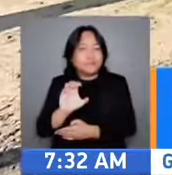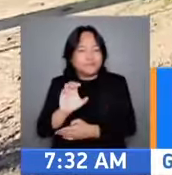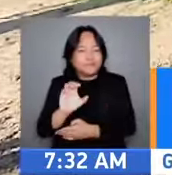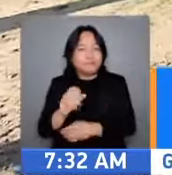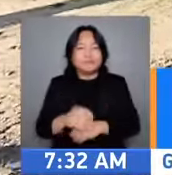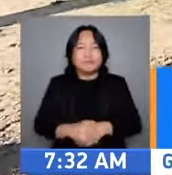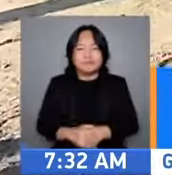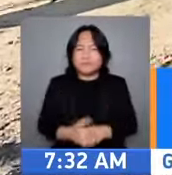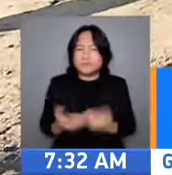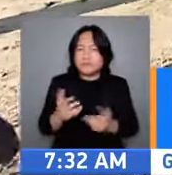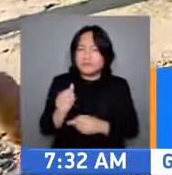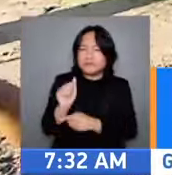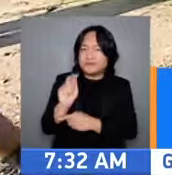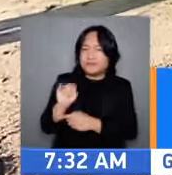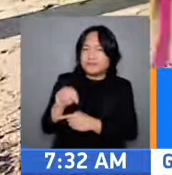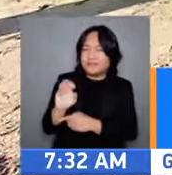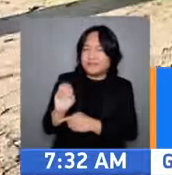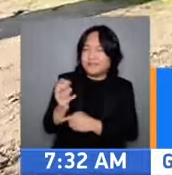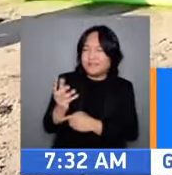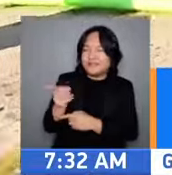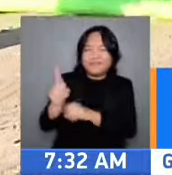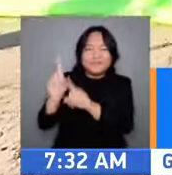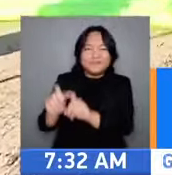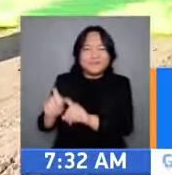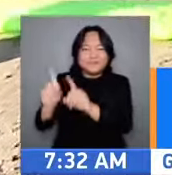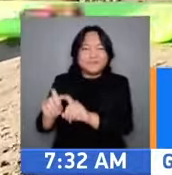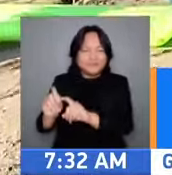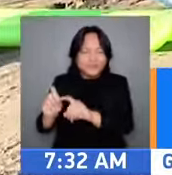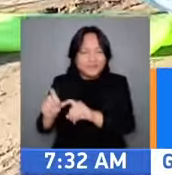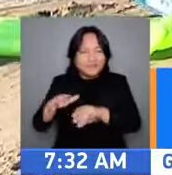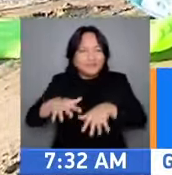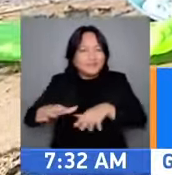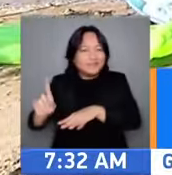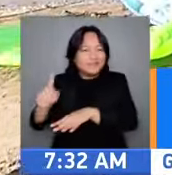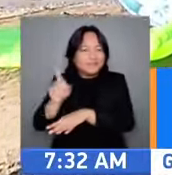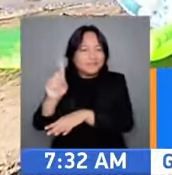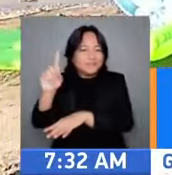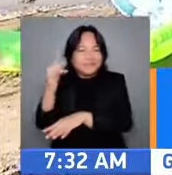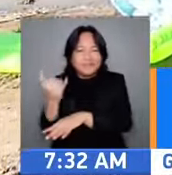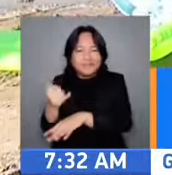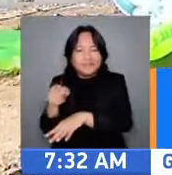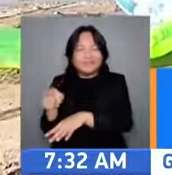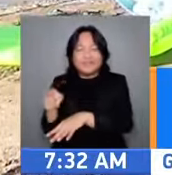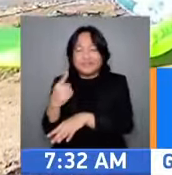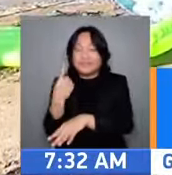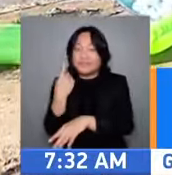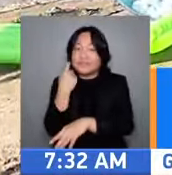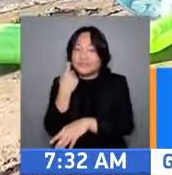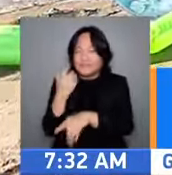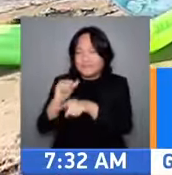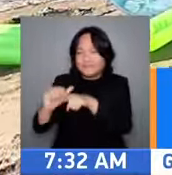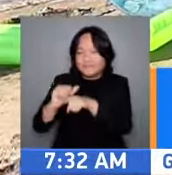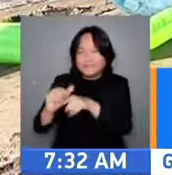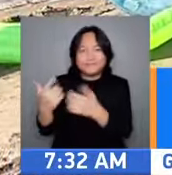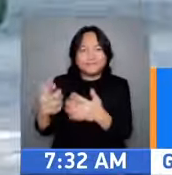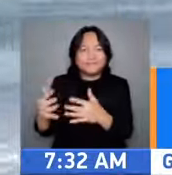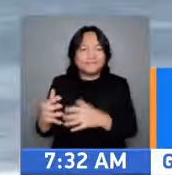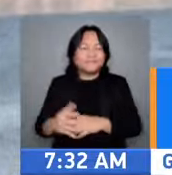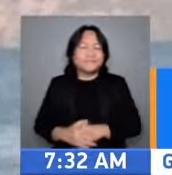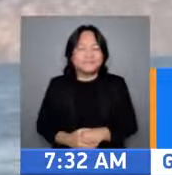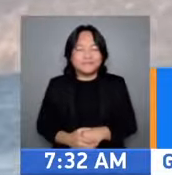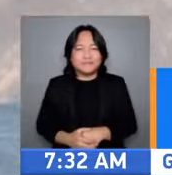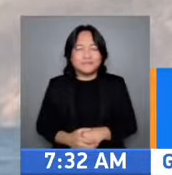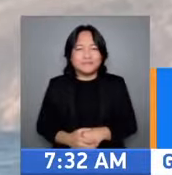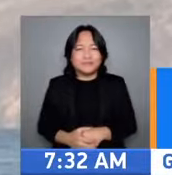Ayun na pala, nagtatry na siya ng flyboarding ngayon. Ayun o, nandun na siya. Kanina nakakapag-practice na siya. At grabe, ilang beses na siya